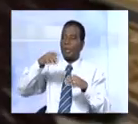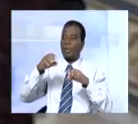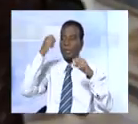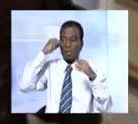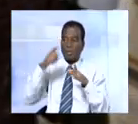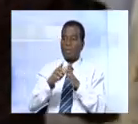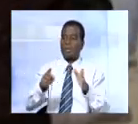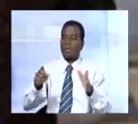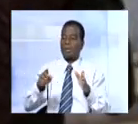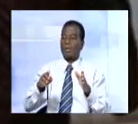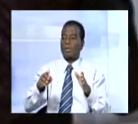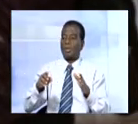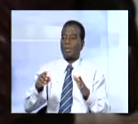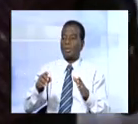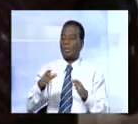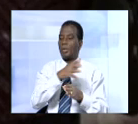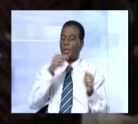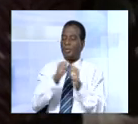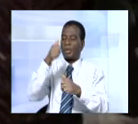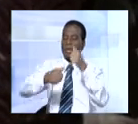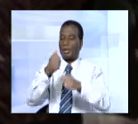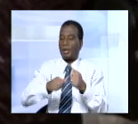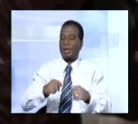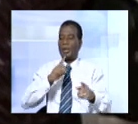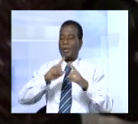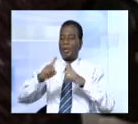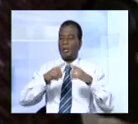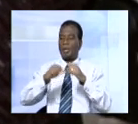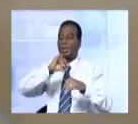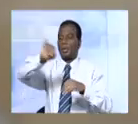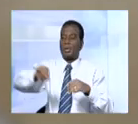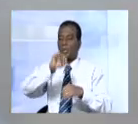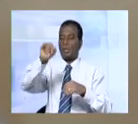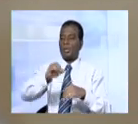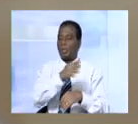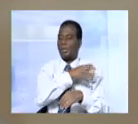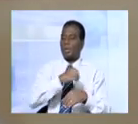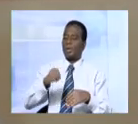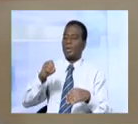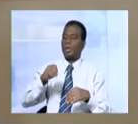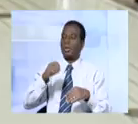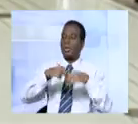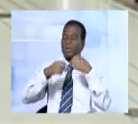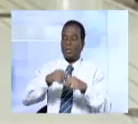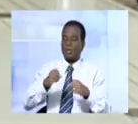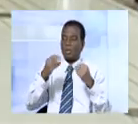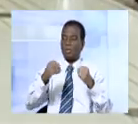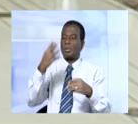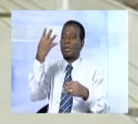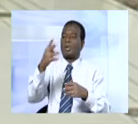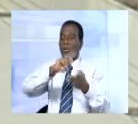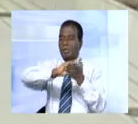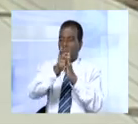d'État américaine adjointe pour l'Europe, avec laquelle il s'est entretenu jeudi à Kiev. Dans une bande-son non datée de 4 minutes, mise en